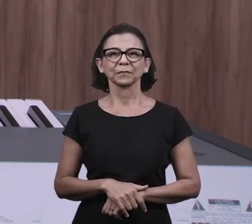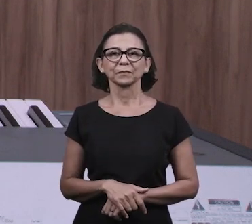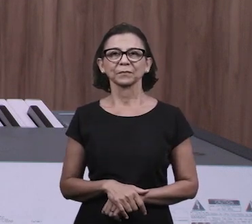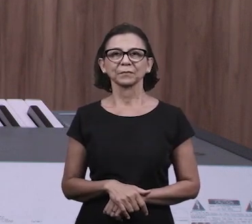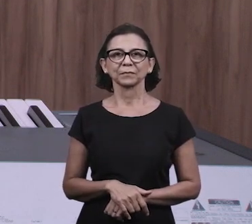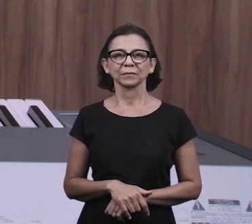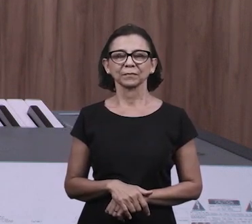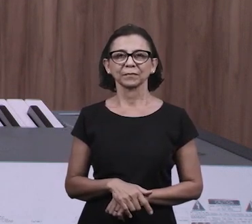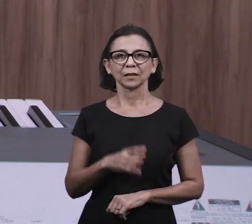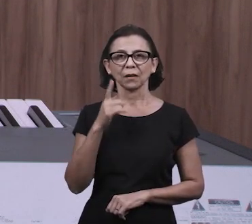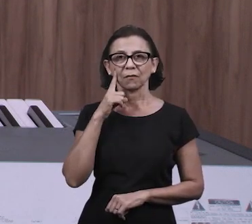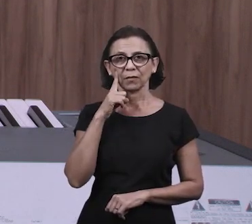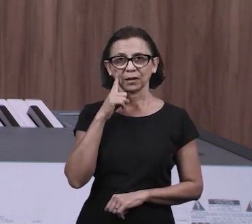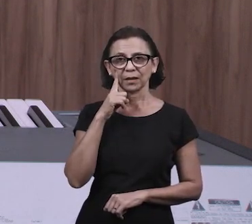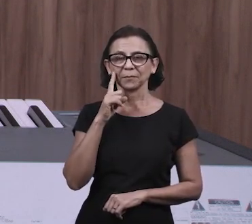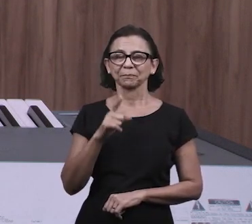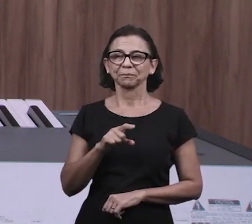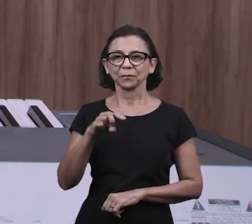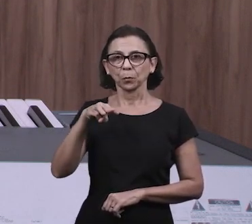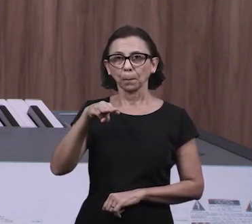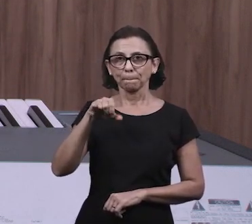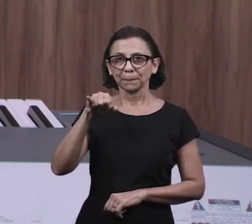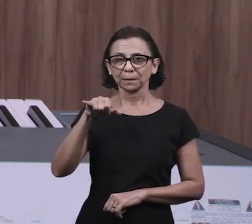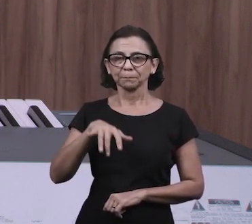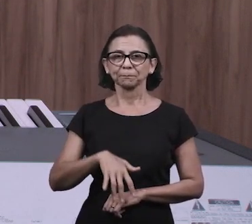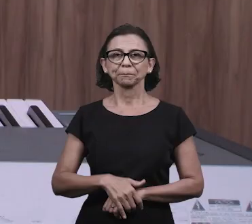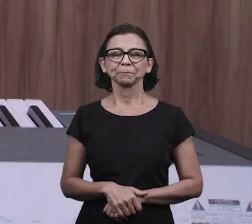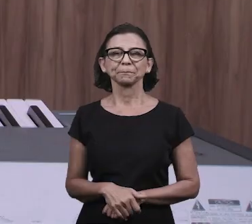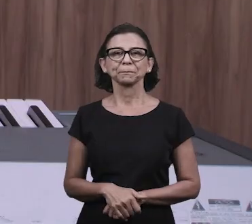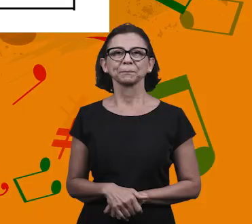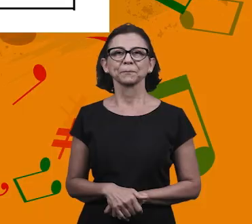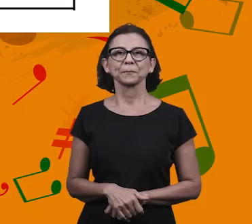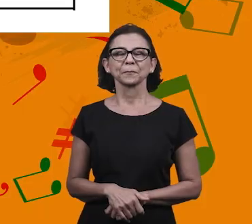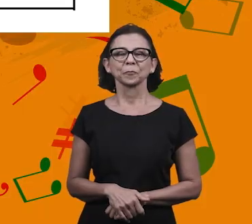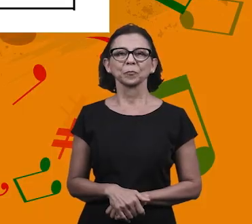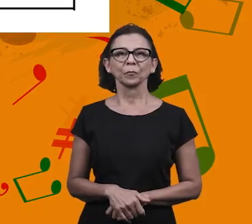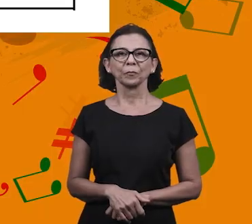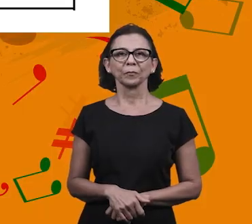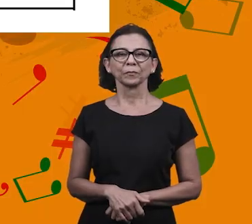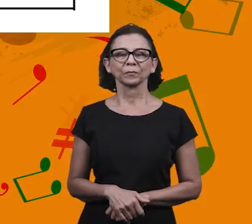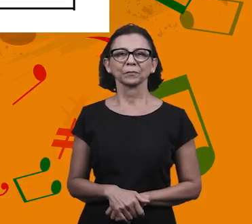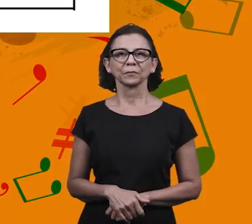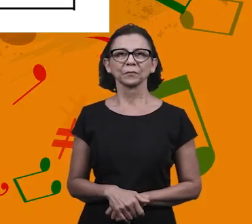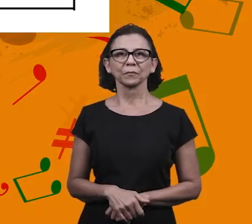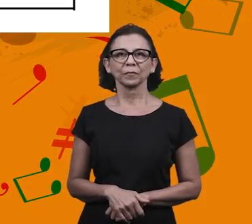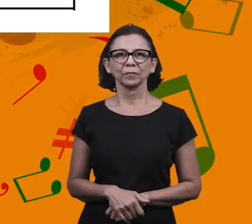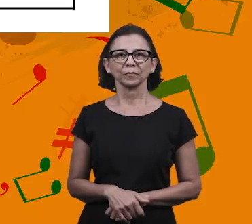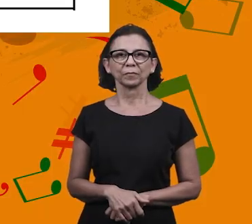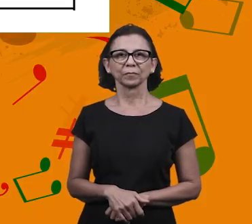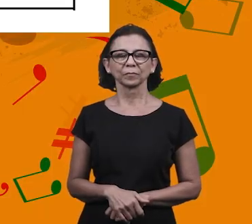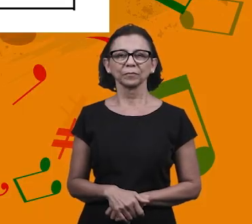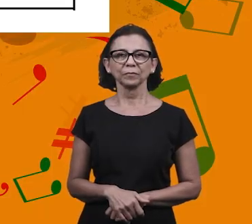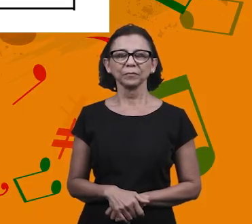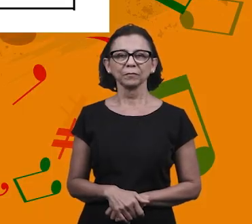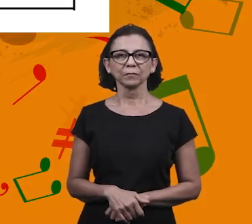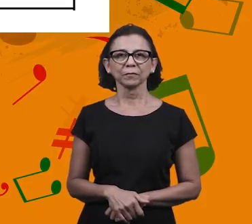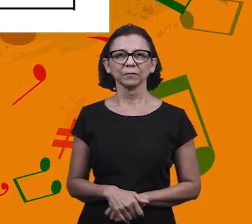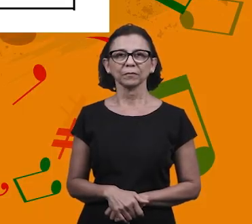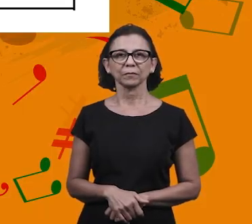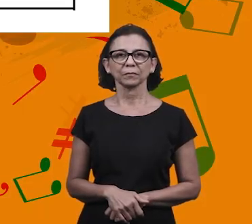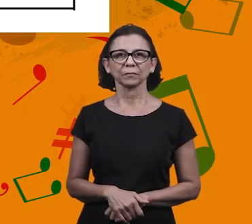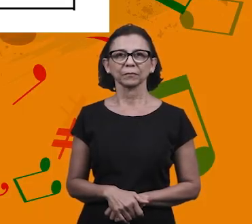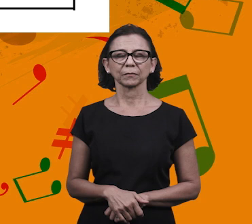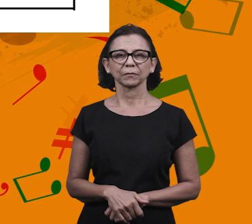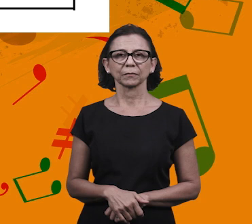3 au mi. Você já está com o dedo 3 no mi. 1, 2. Mi, fá, sol, fá,